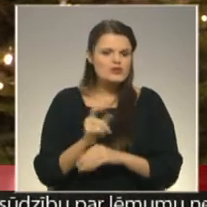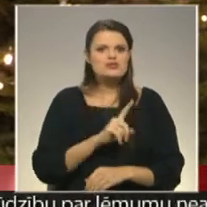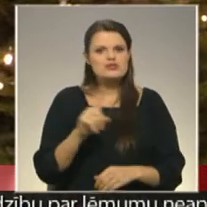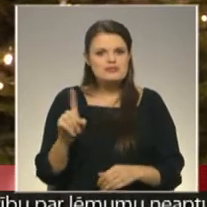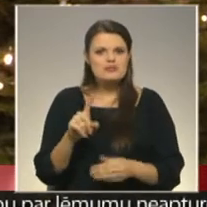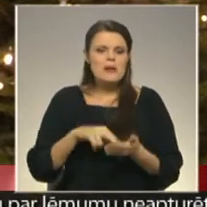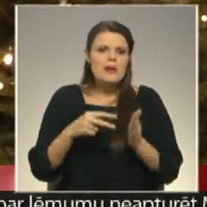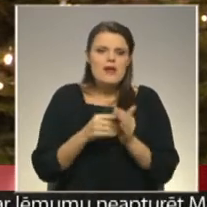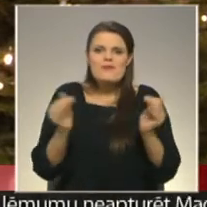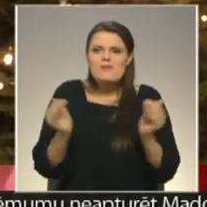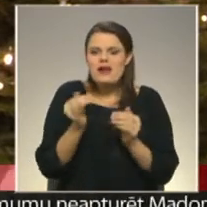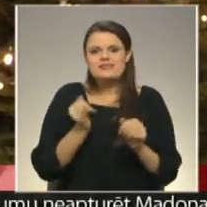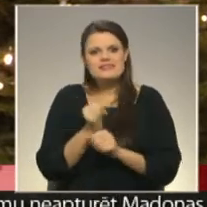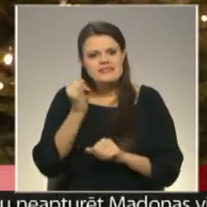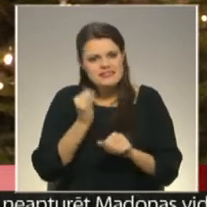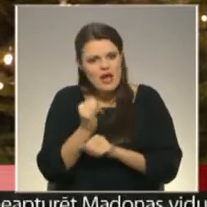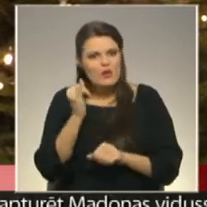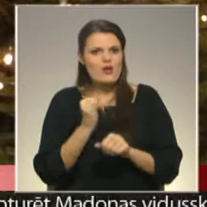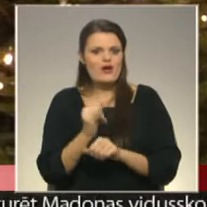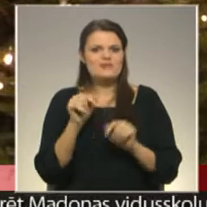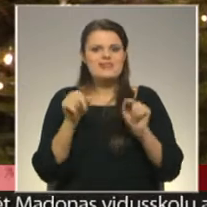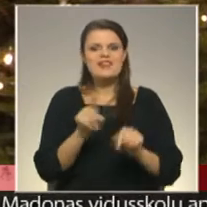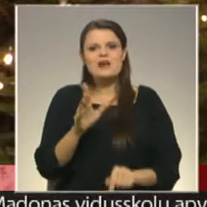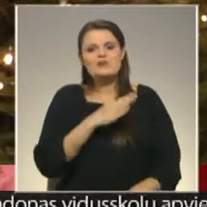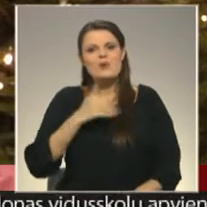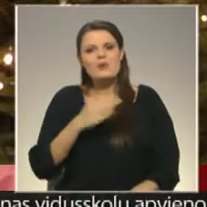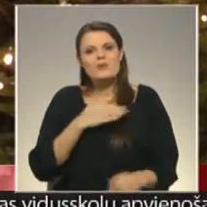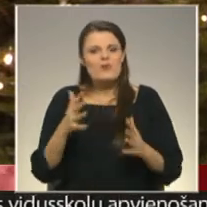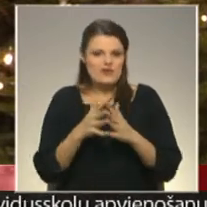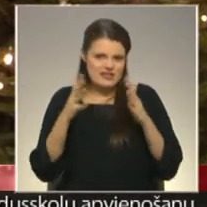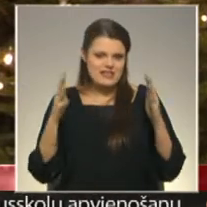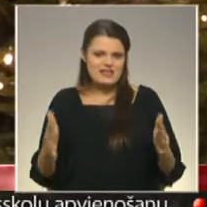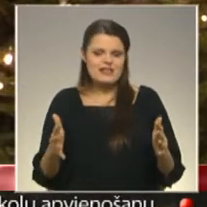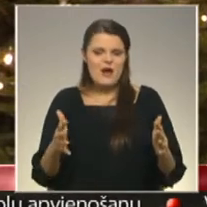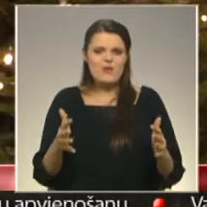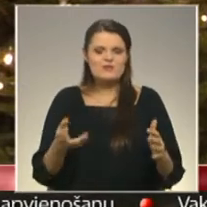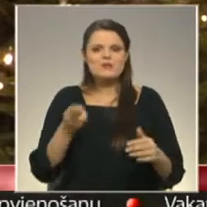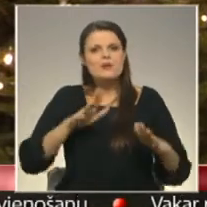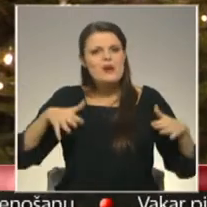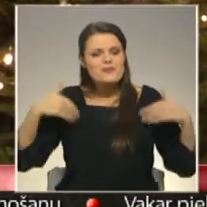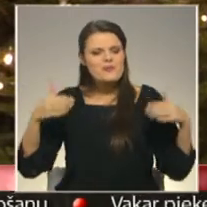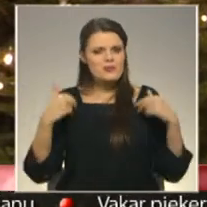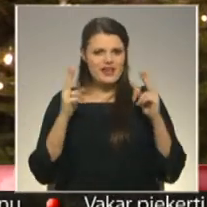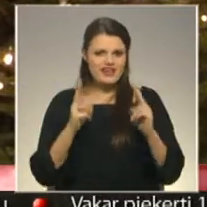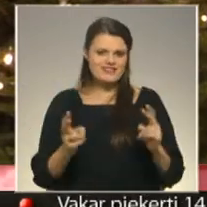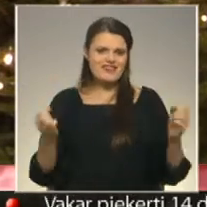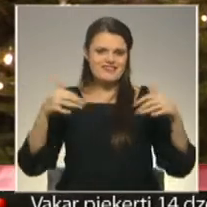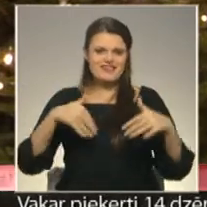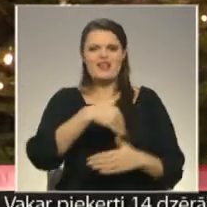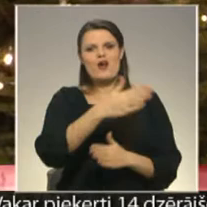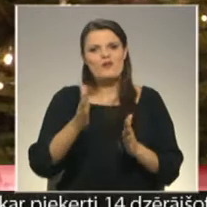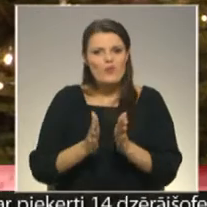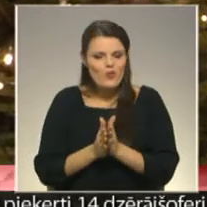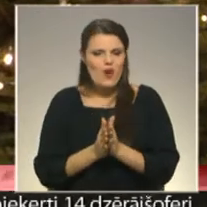plānā kāds maziņš ceļojums, bet nu, tas ir ļoti, ļoti daudz. Un tāds prieks, kad sanākam kopā